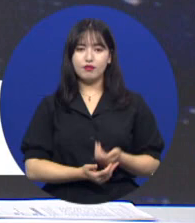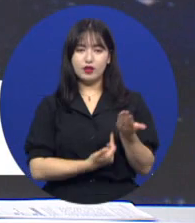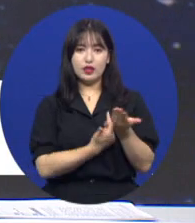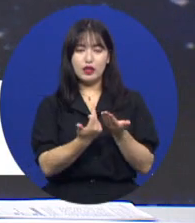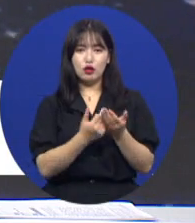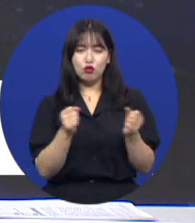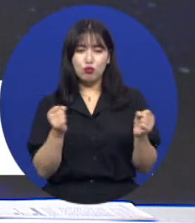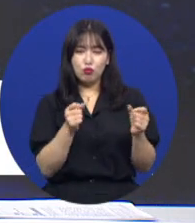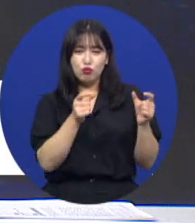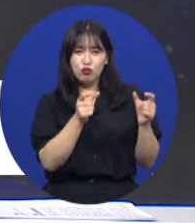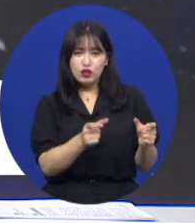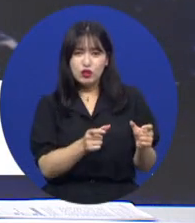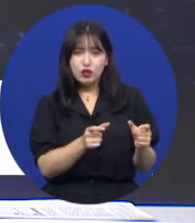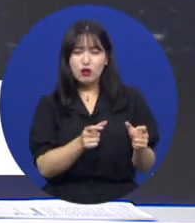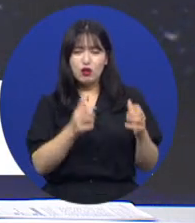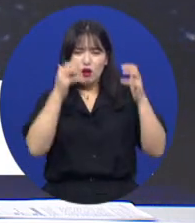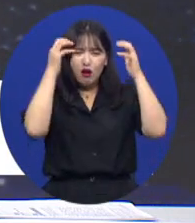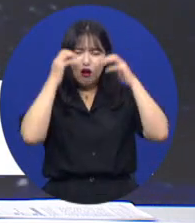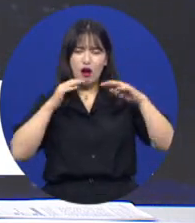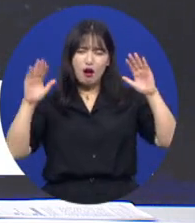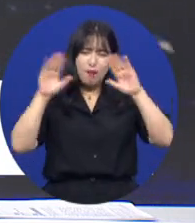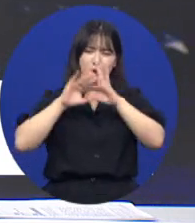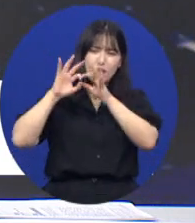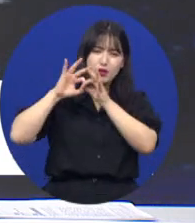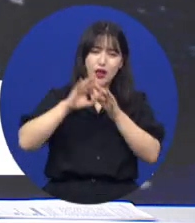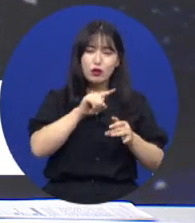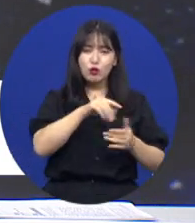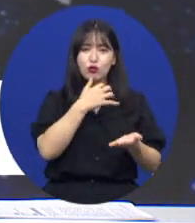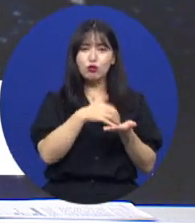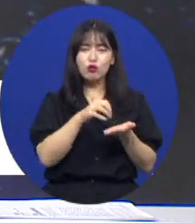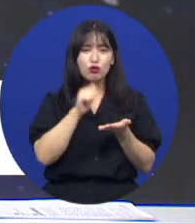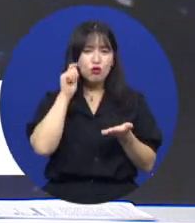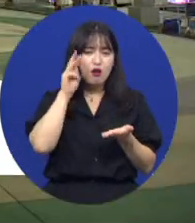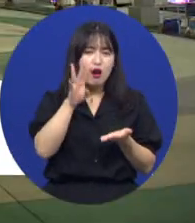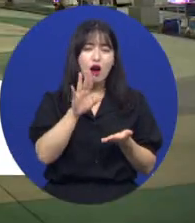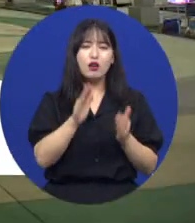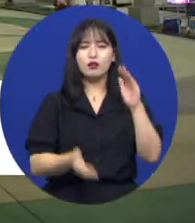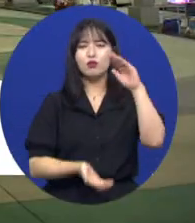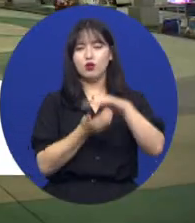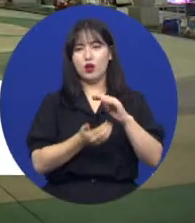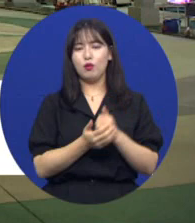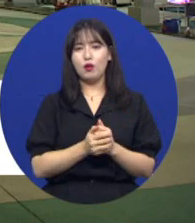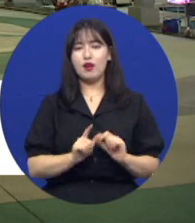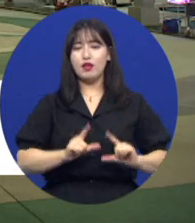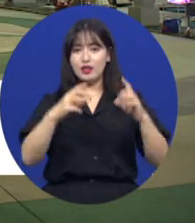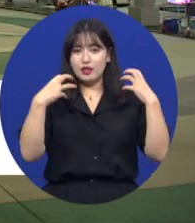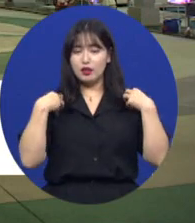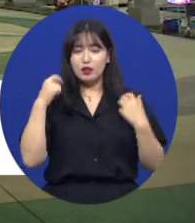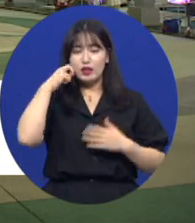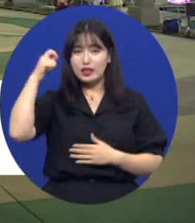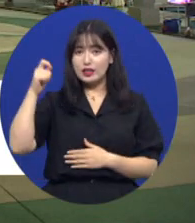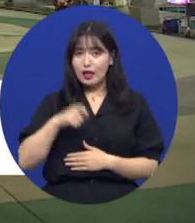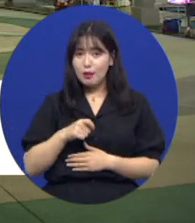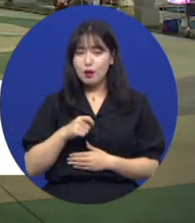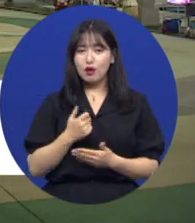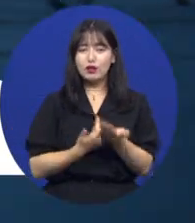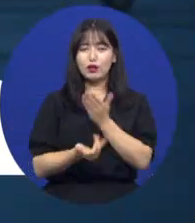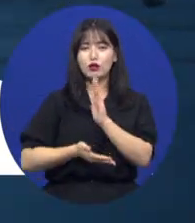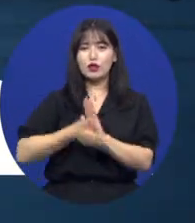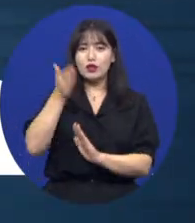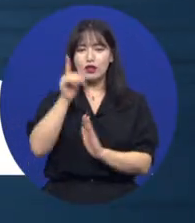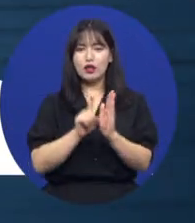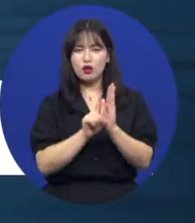제주 북부지역에 10 대할 수가 역대 최다 7을 경신했습니다 제 주지만 기상청은 오늘 새벽 제주시의